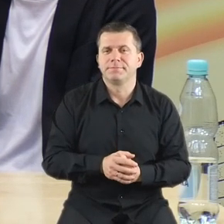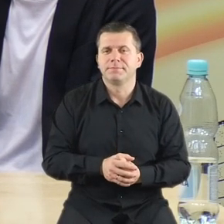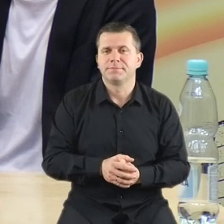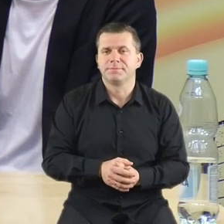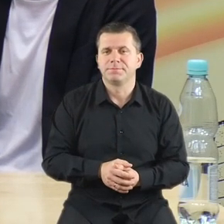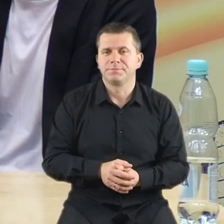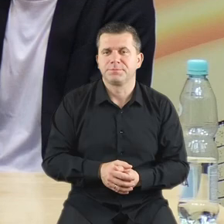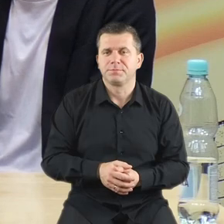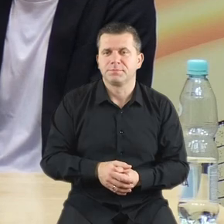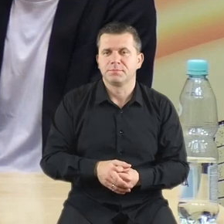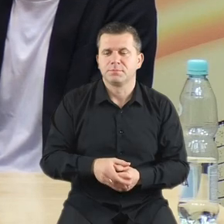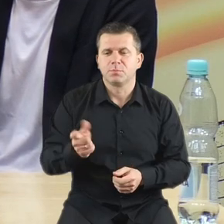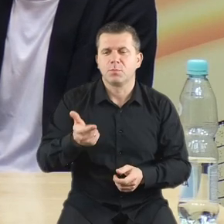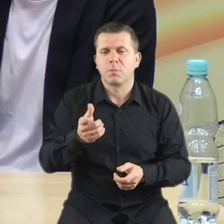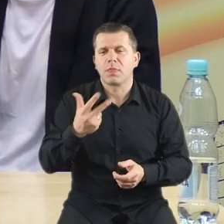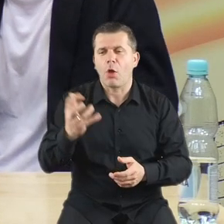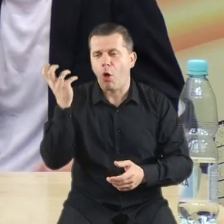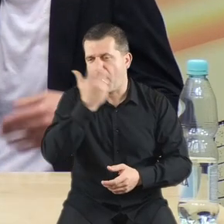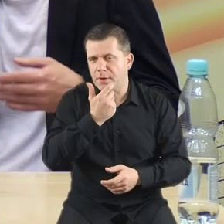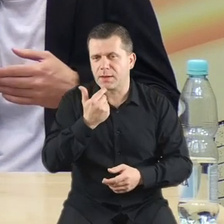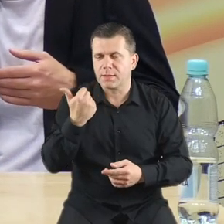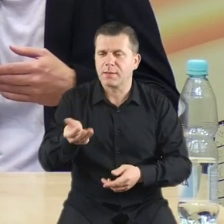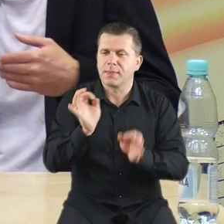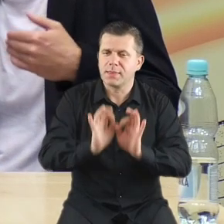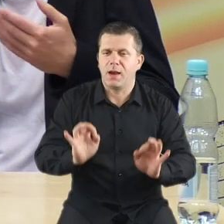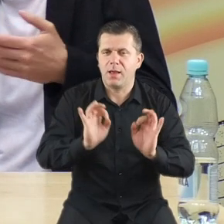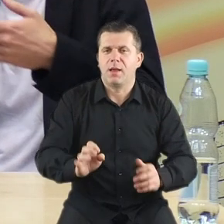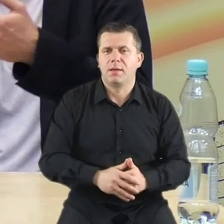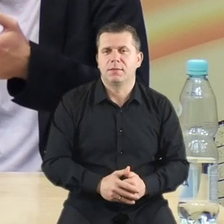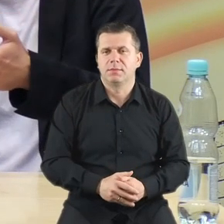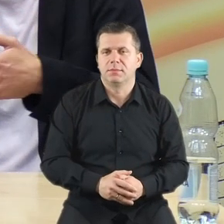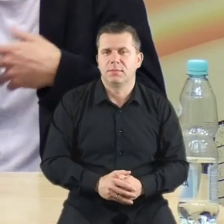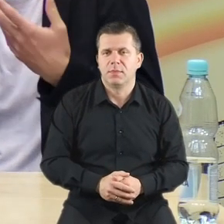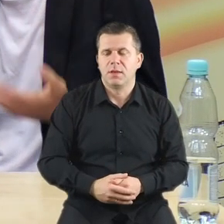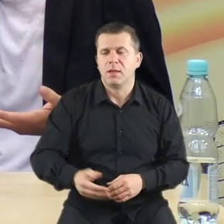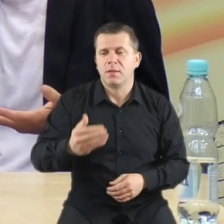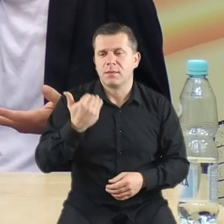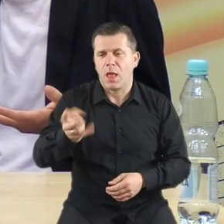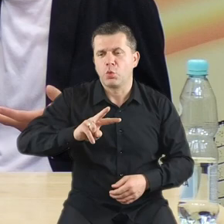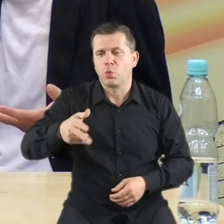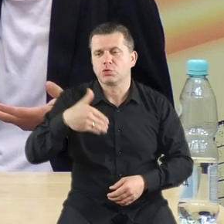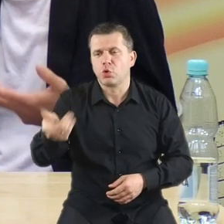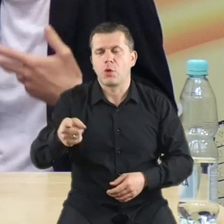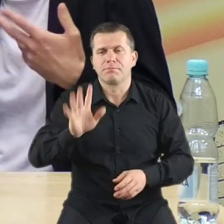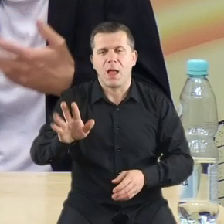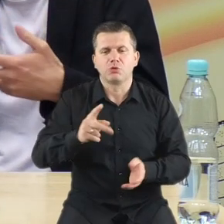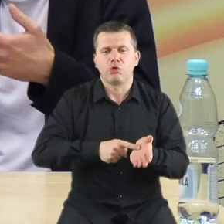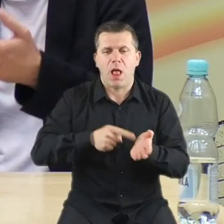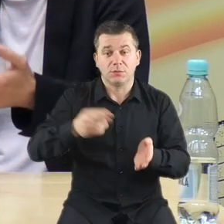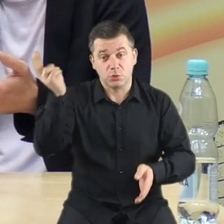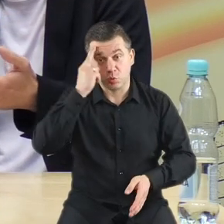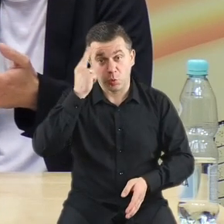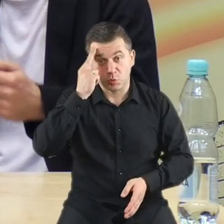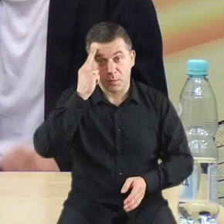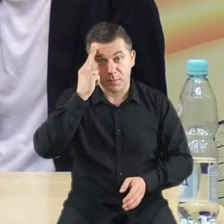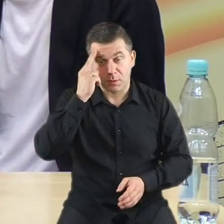nie byłby taki z góry, nie obrażałby, a też dawałby tej drugiej stronie szansę zrozumienia czegoś, czego najwyraźniej ona